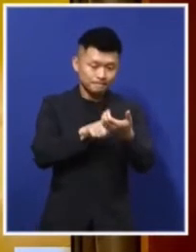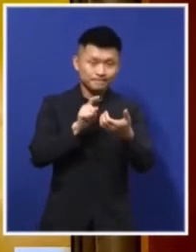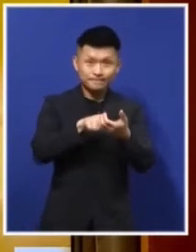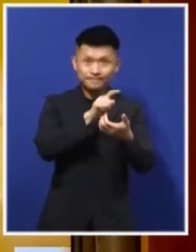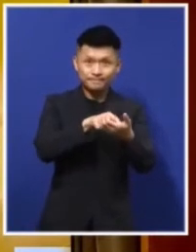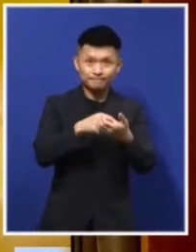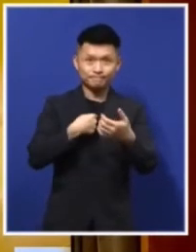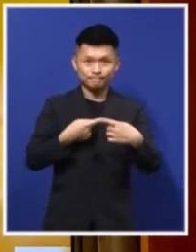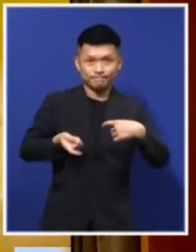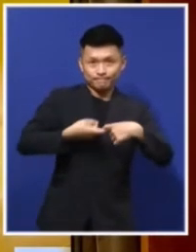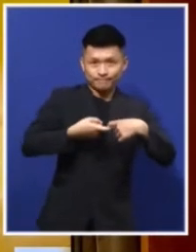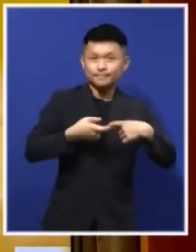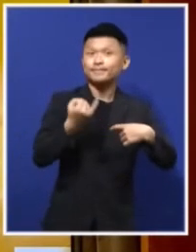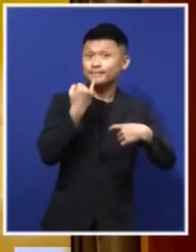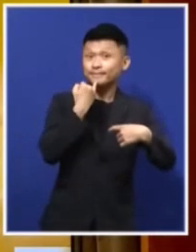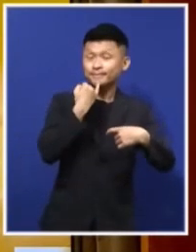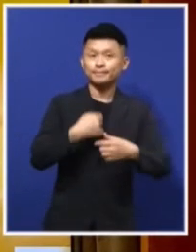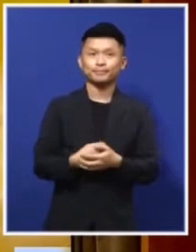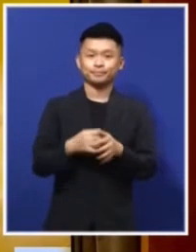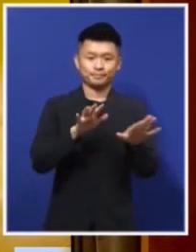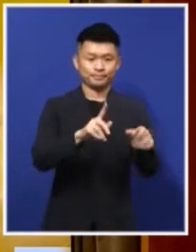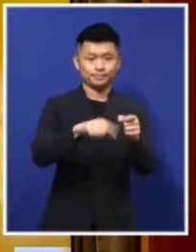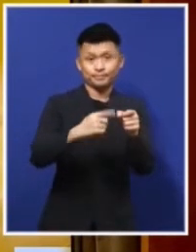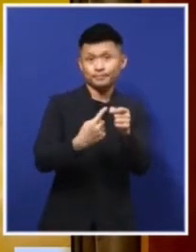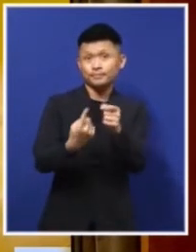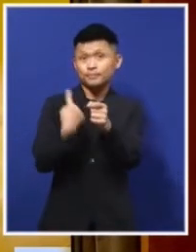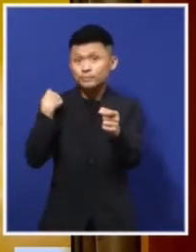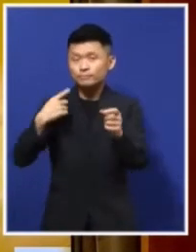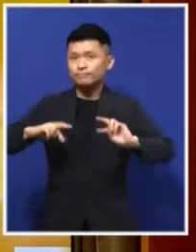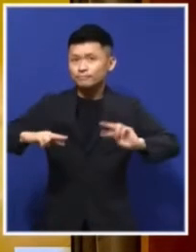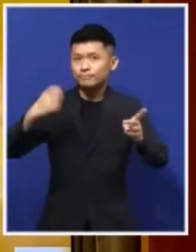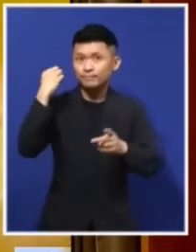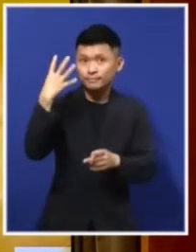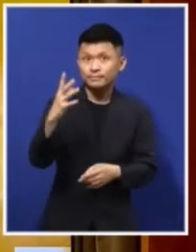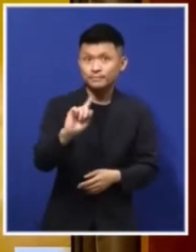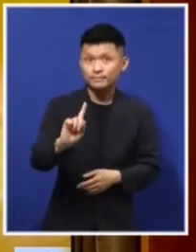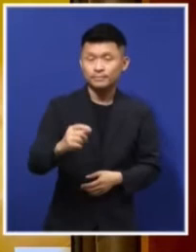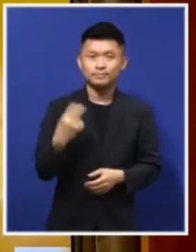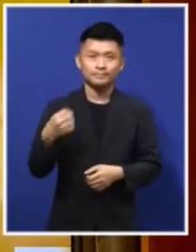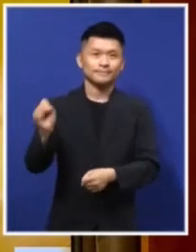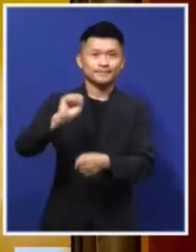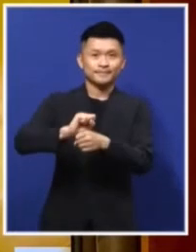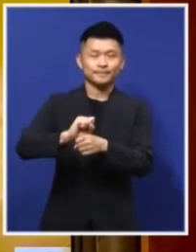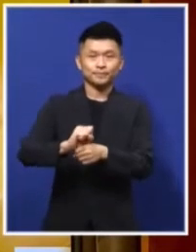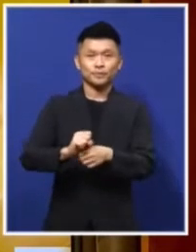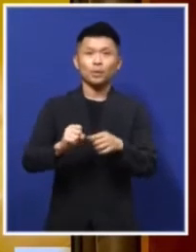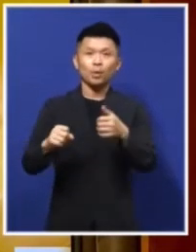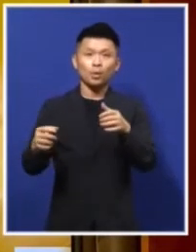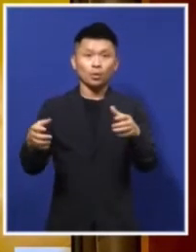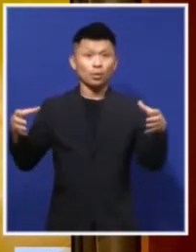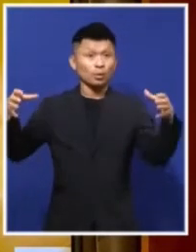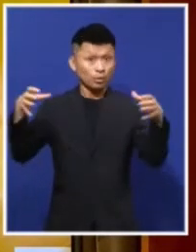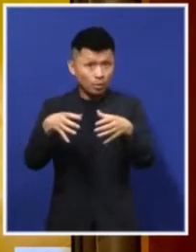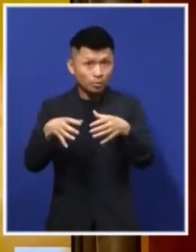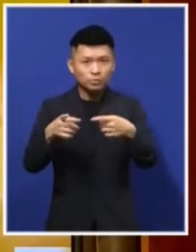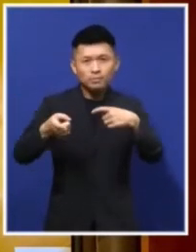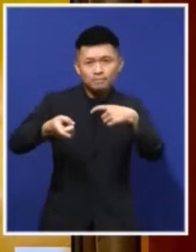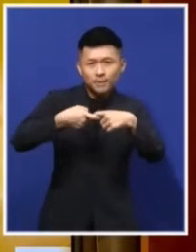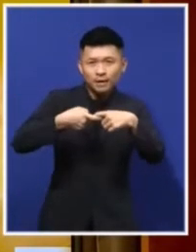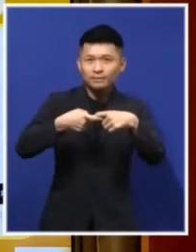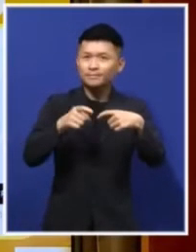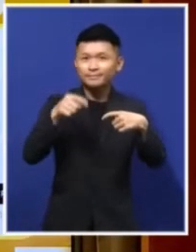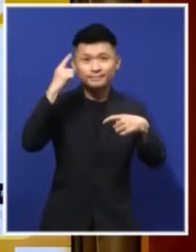人绑定。那今年比起去年最大的一个改变就是多了叫做共同绑定的这个功能哦，麻烦下